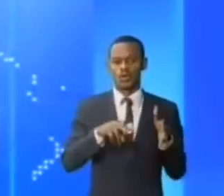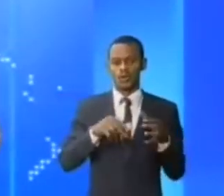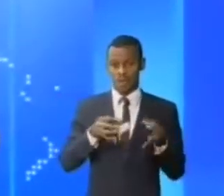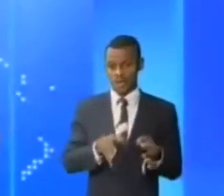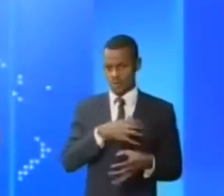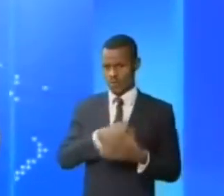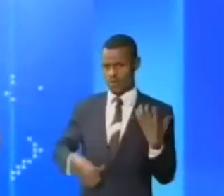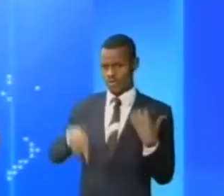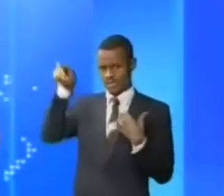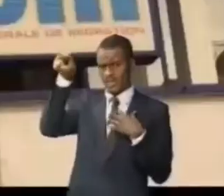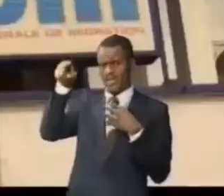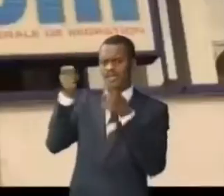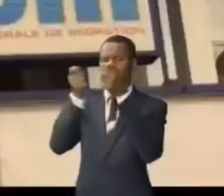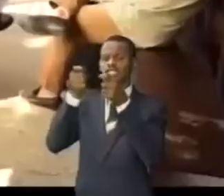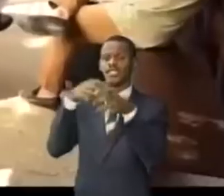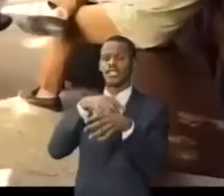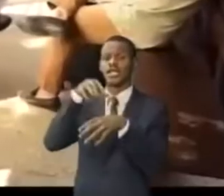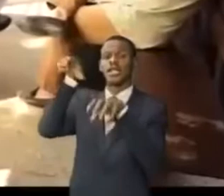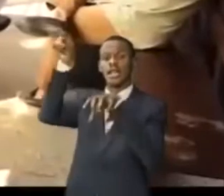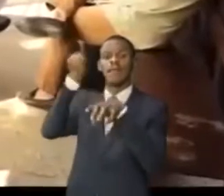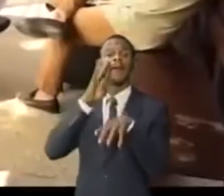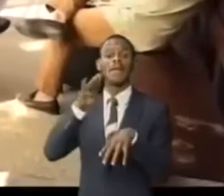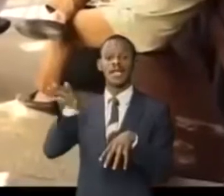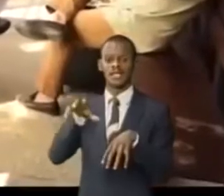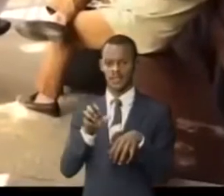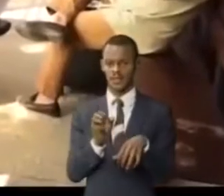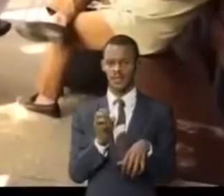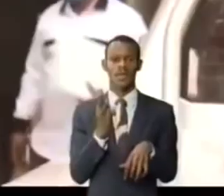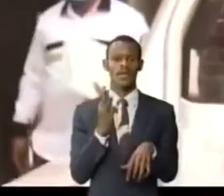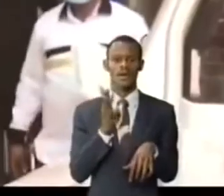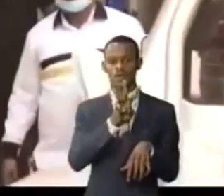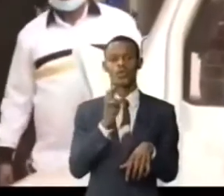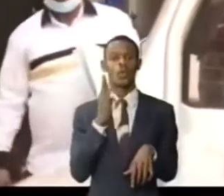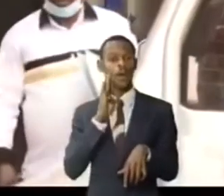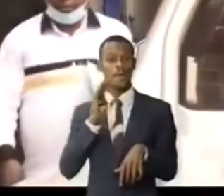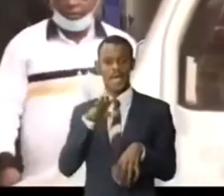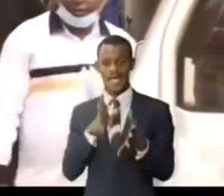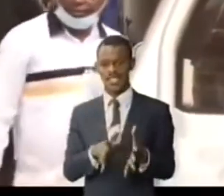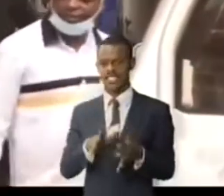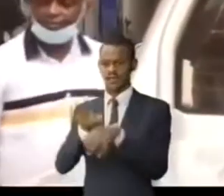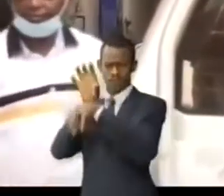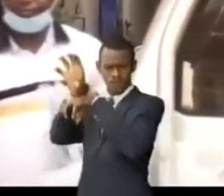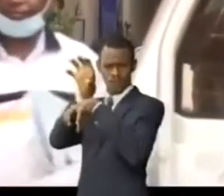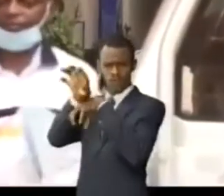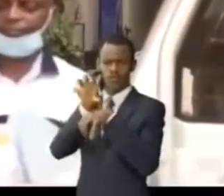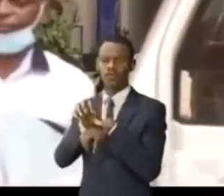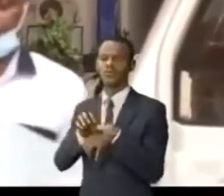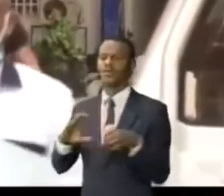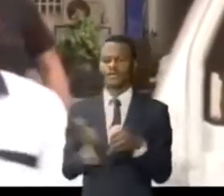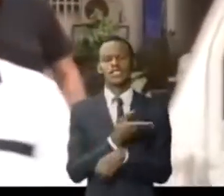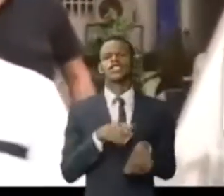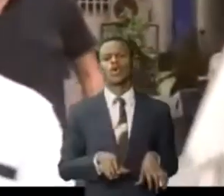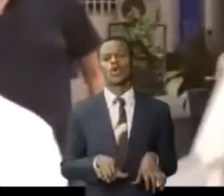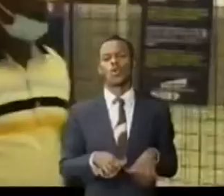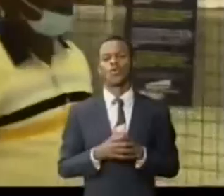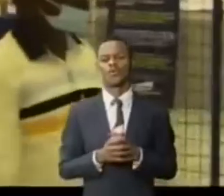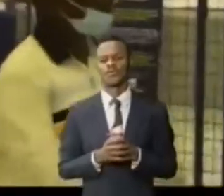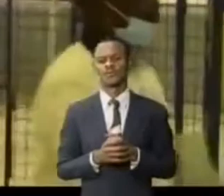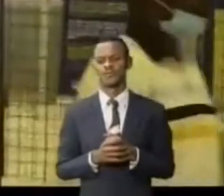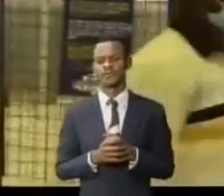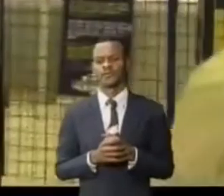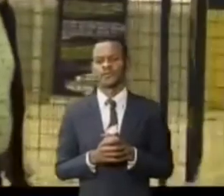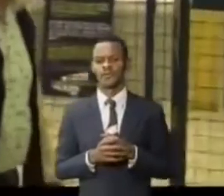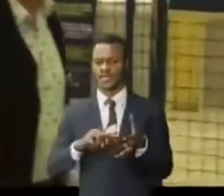relate le fait. Trois sujets belges ayant tenu des propos racistes à l'endroit des Congolais viennent